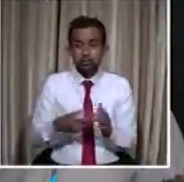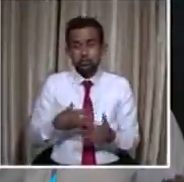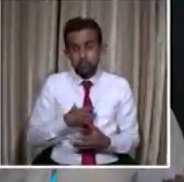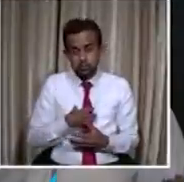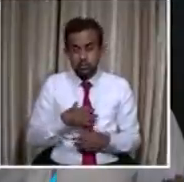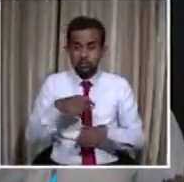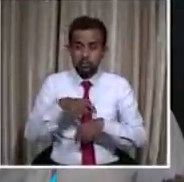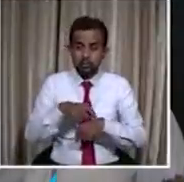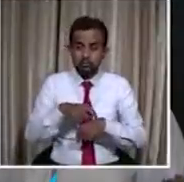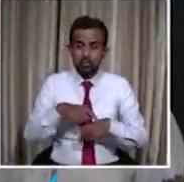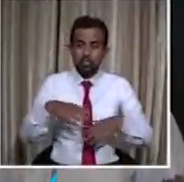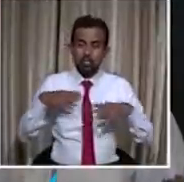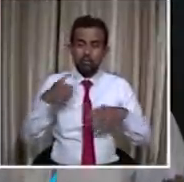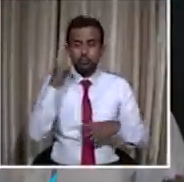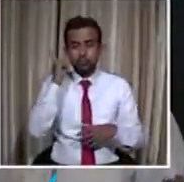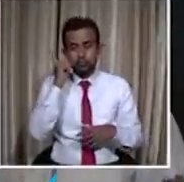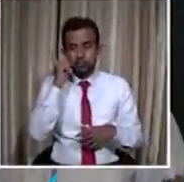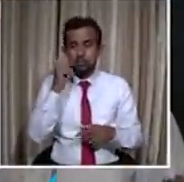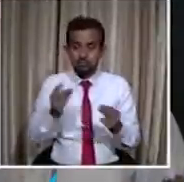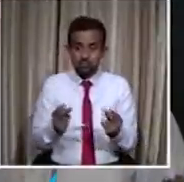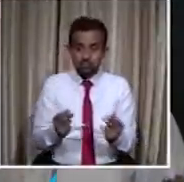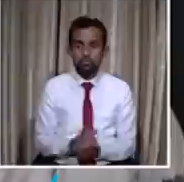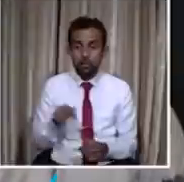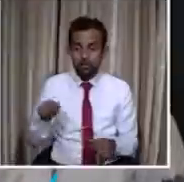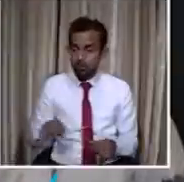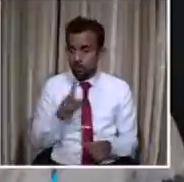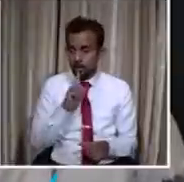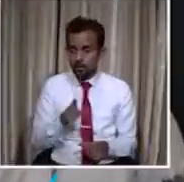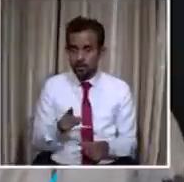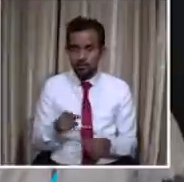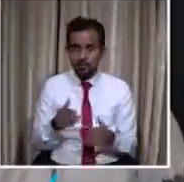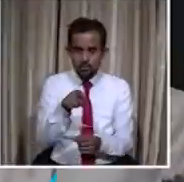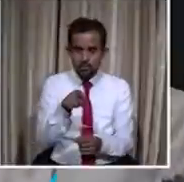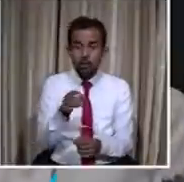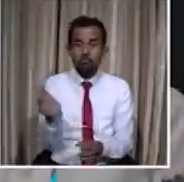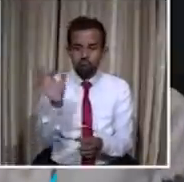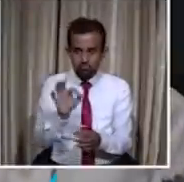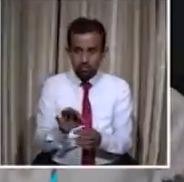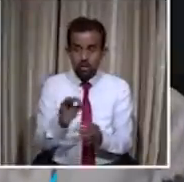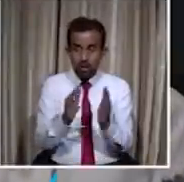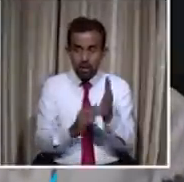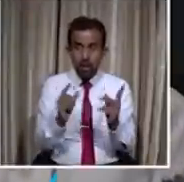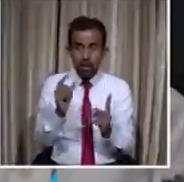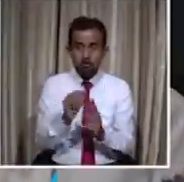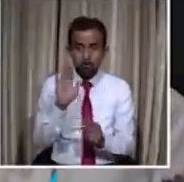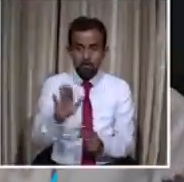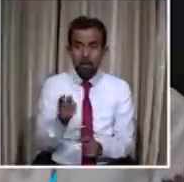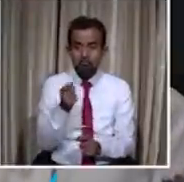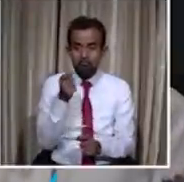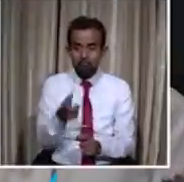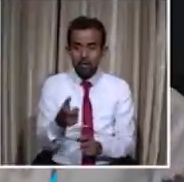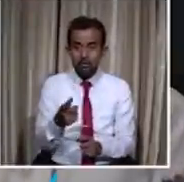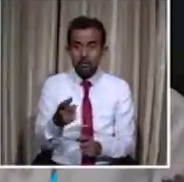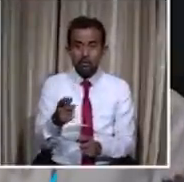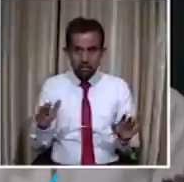නැහැ. මේගොල්ලෝ නිකන් කල් ගන්න එක වැඩ. ඒගොල්ලෝ දුවලා වැඩ කරන්න අපි ඔක්කොම වැඩ කරනවා. අපි තව තීරණයක් අරගත්තා ඇමතිවරුන්ගේ වැටුප් ලබා